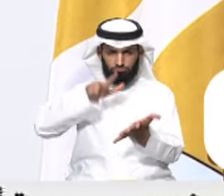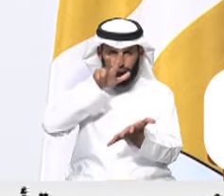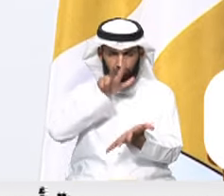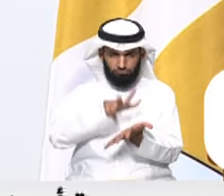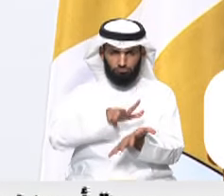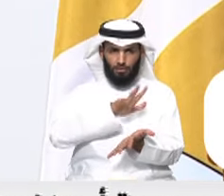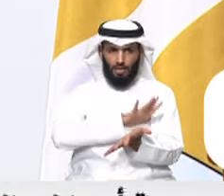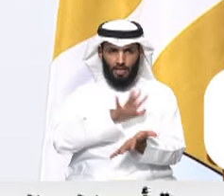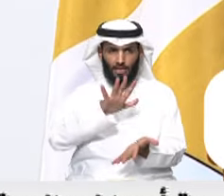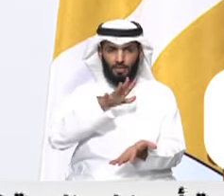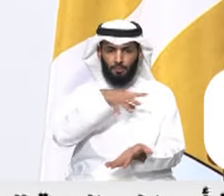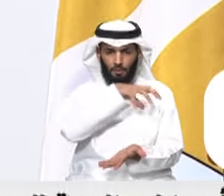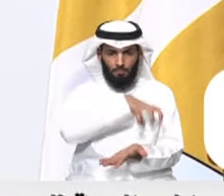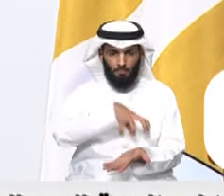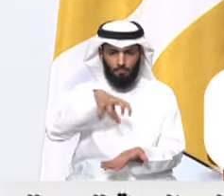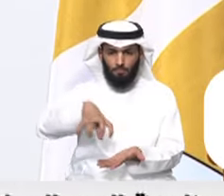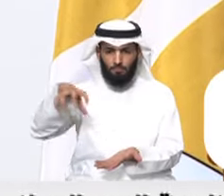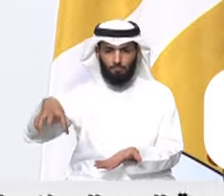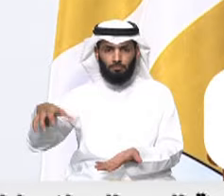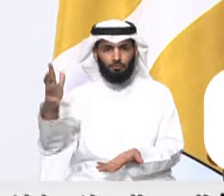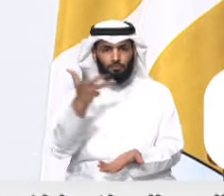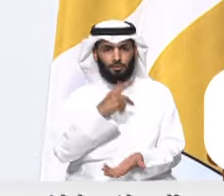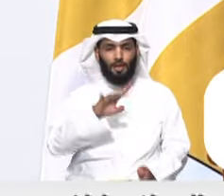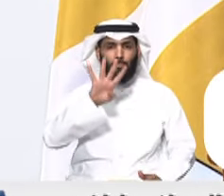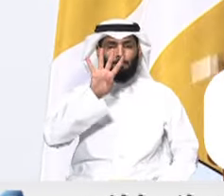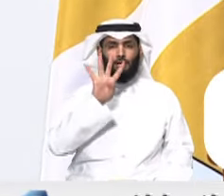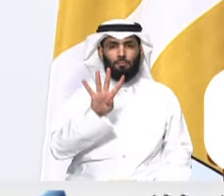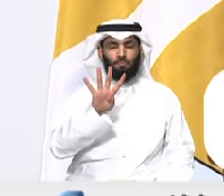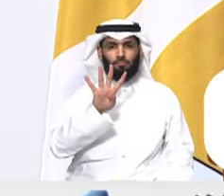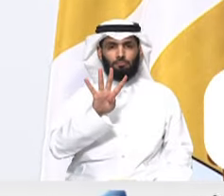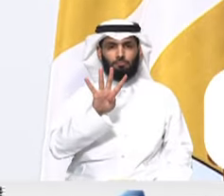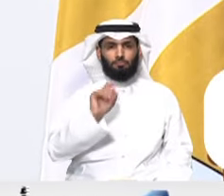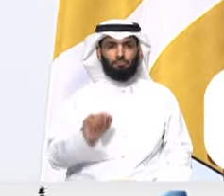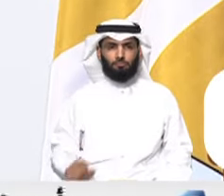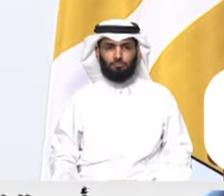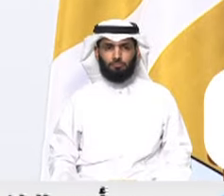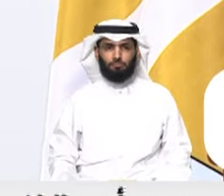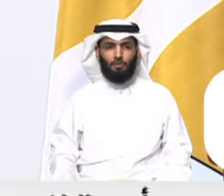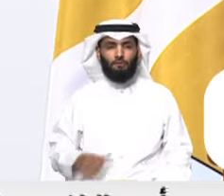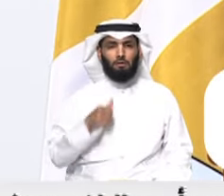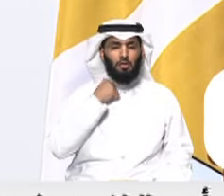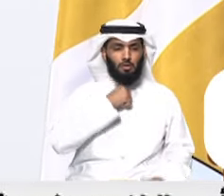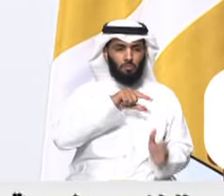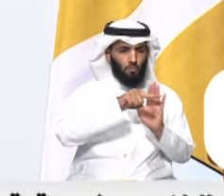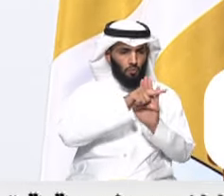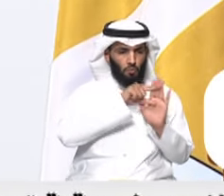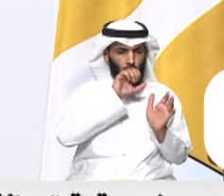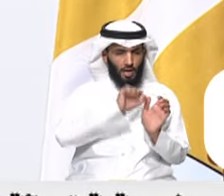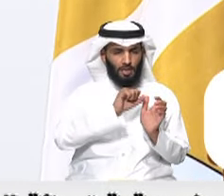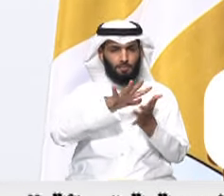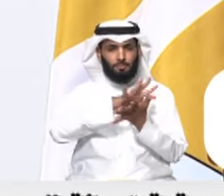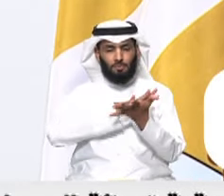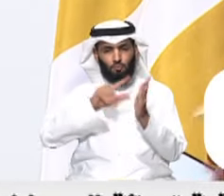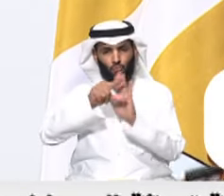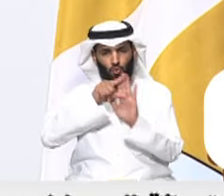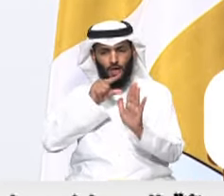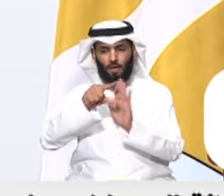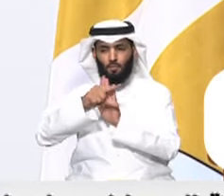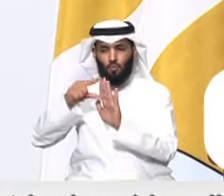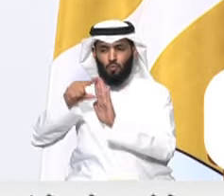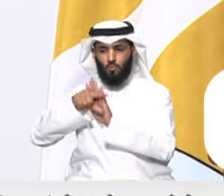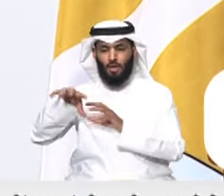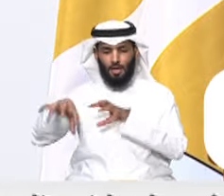عباره عن اربع مناطق فور زونز وفي المناطق هني اكو عده انشطه واستعمالات يعني في كل زون